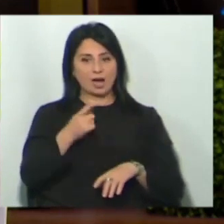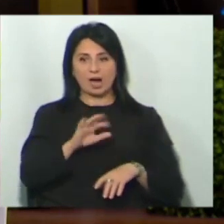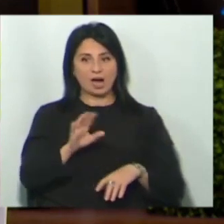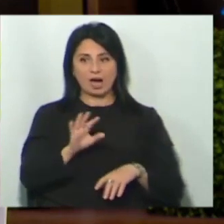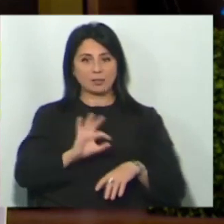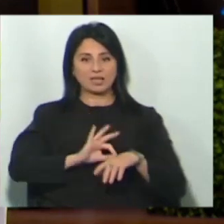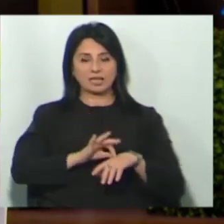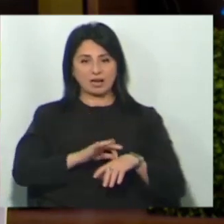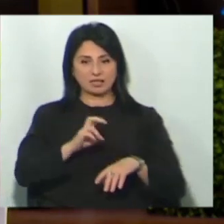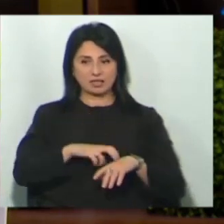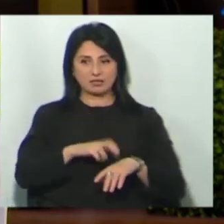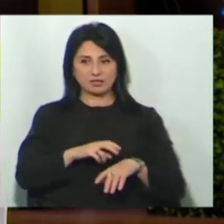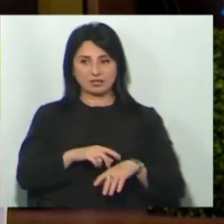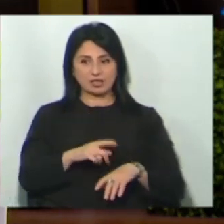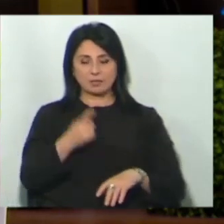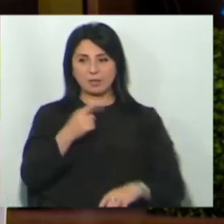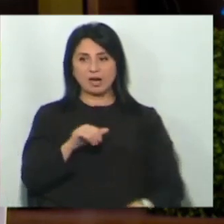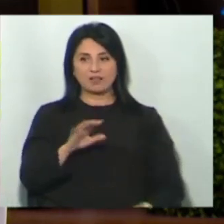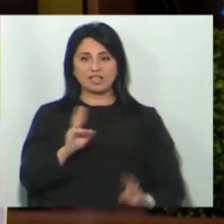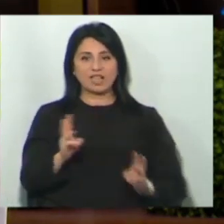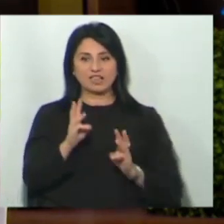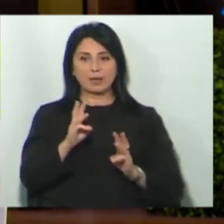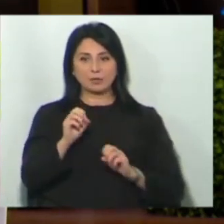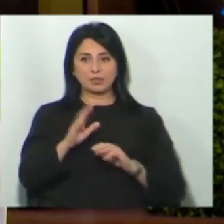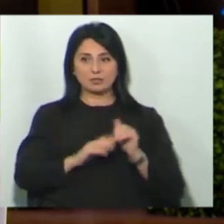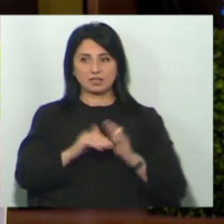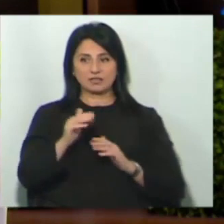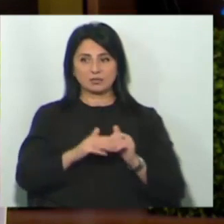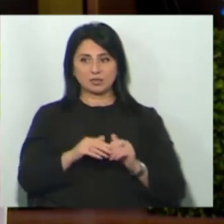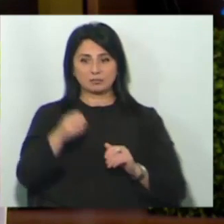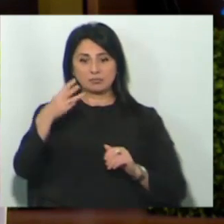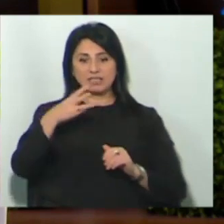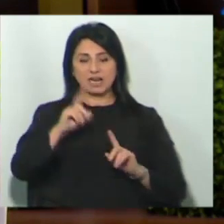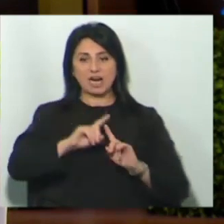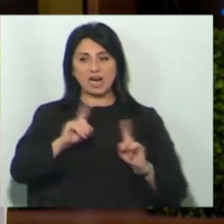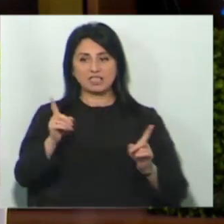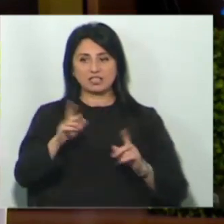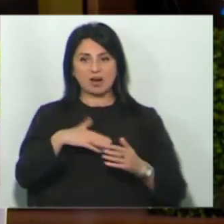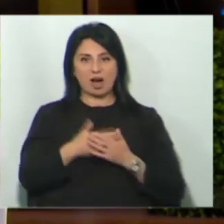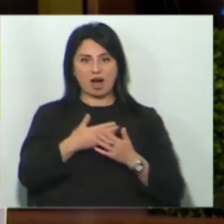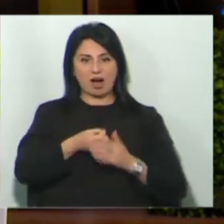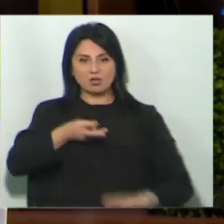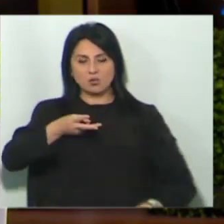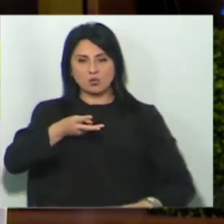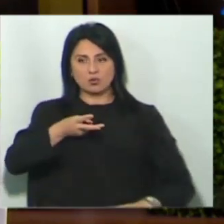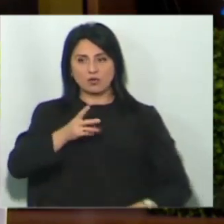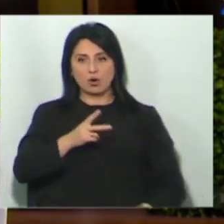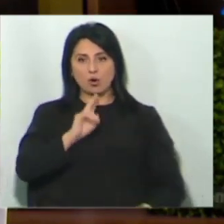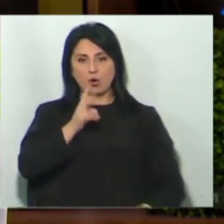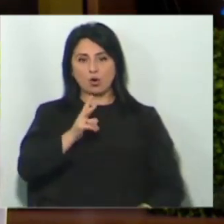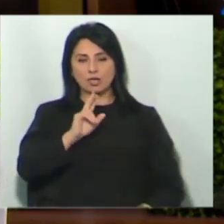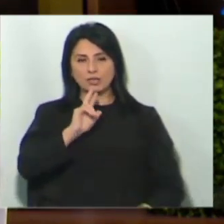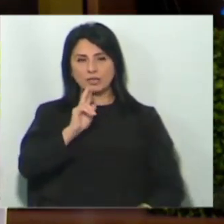მარტო დერმატოლოგები და არა მარტო დამწვრობის სპეციალისტები, რომ მზე განსაკუთრებულად გააქტიურდა ბოლო